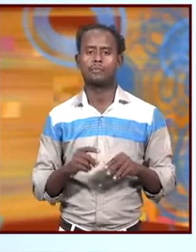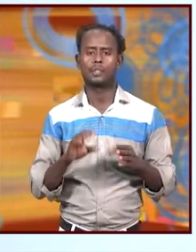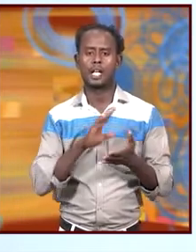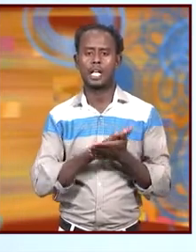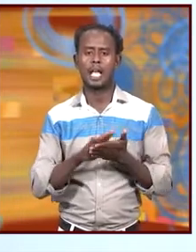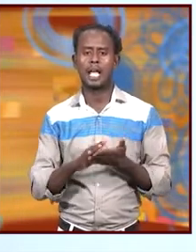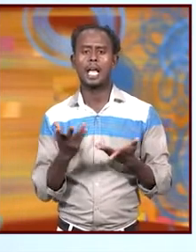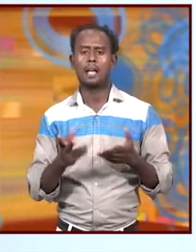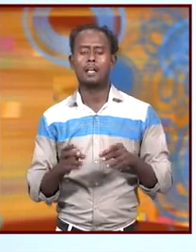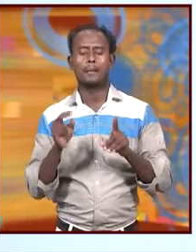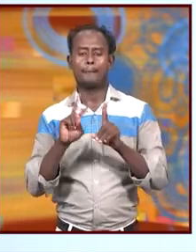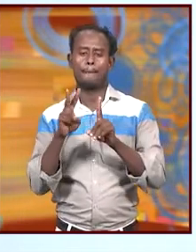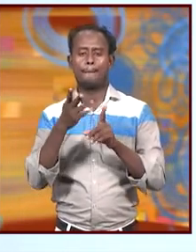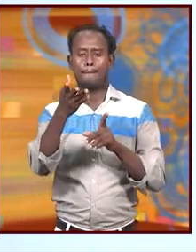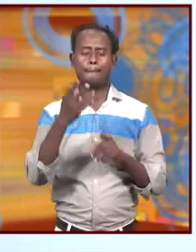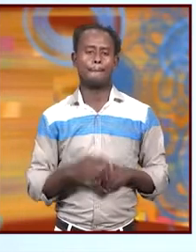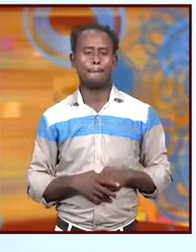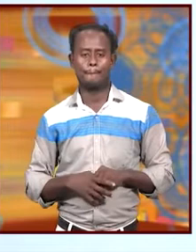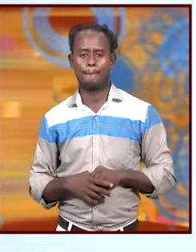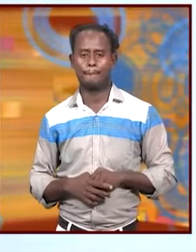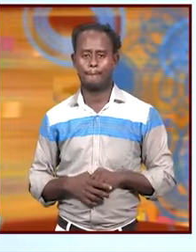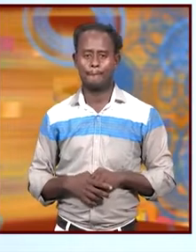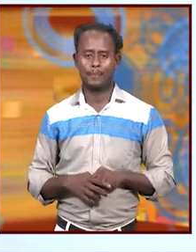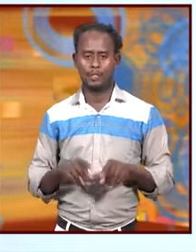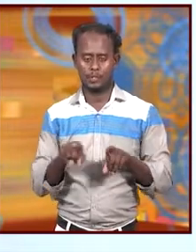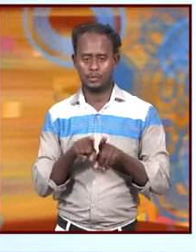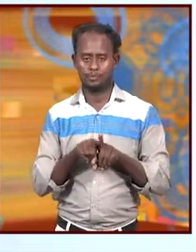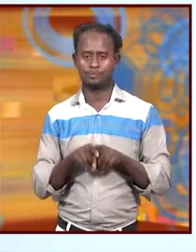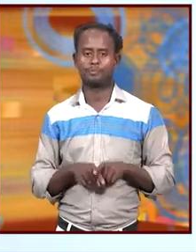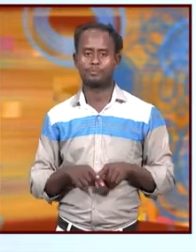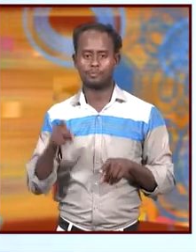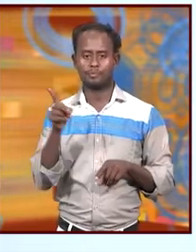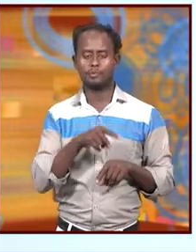18 × ஹச்சுக்கு பதிலாக 12 இஸ் ஈக்குவல் டு